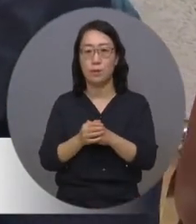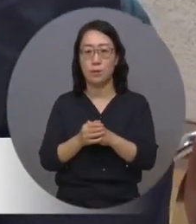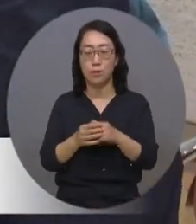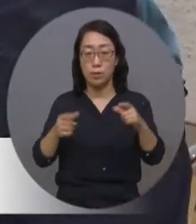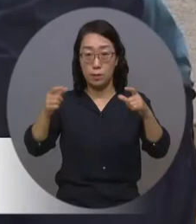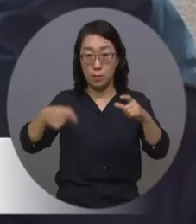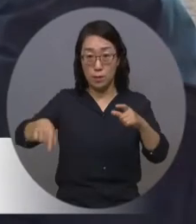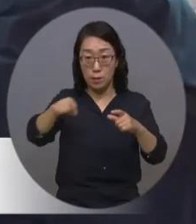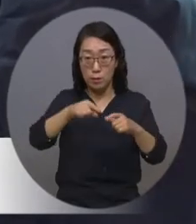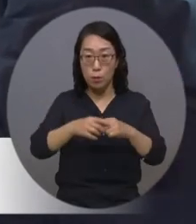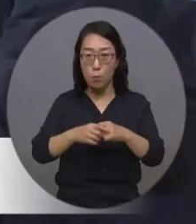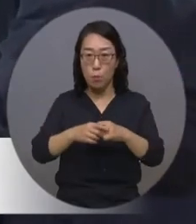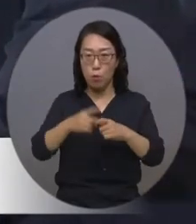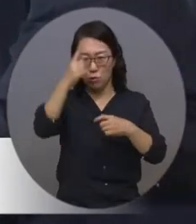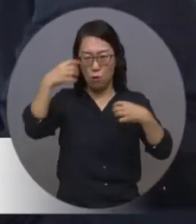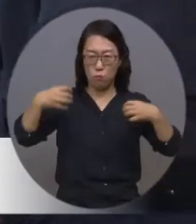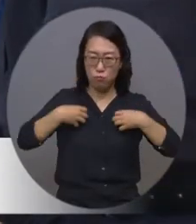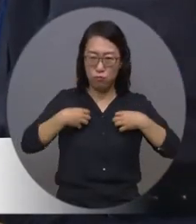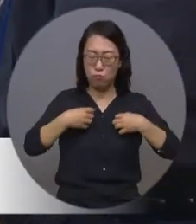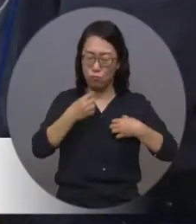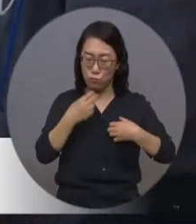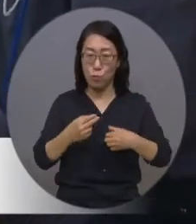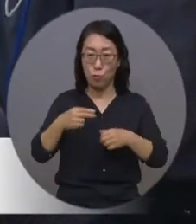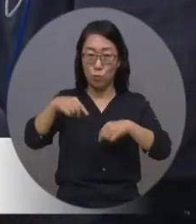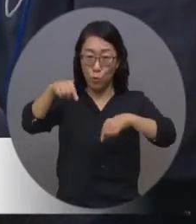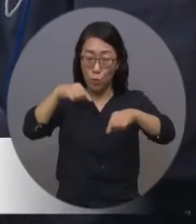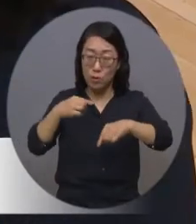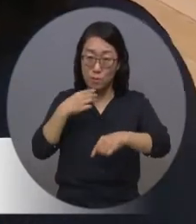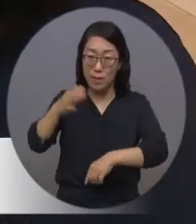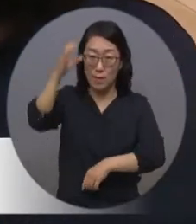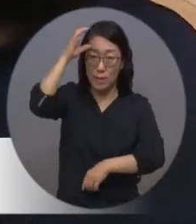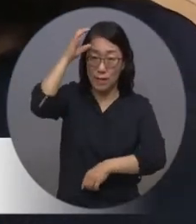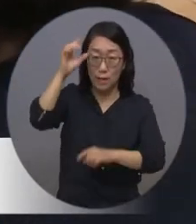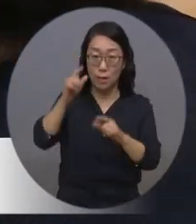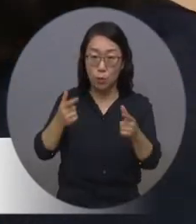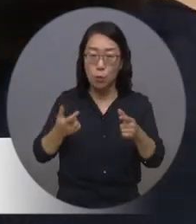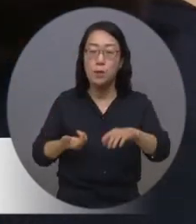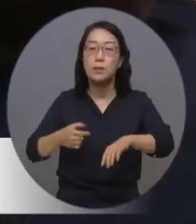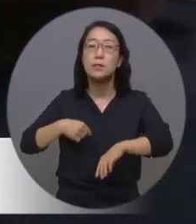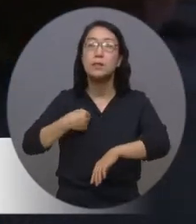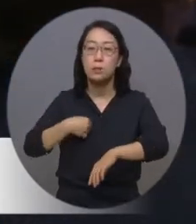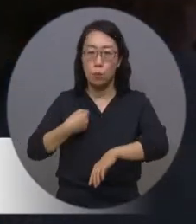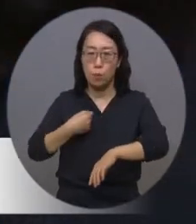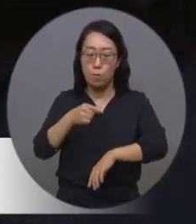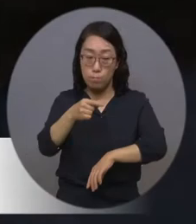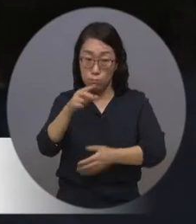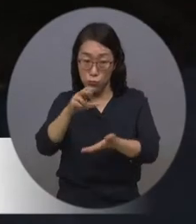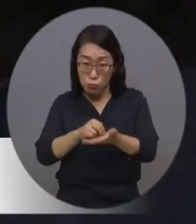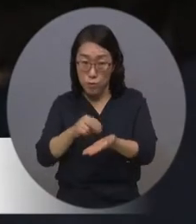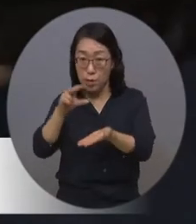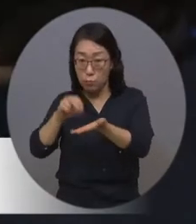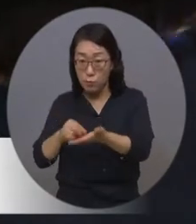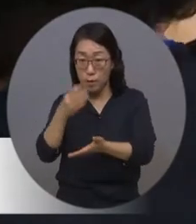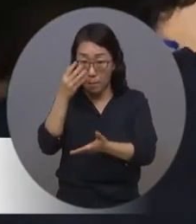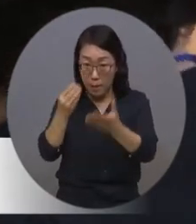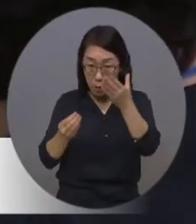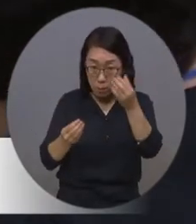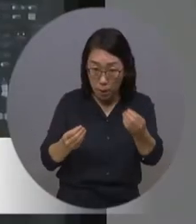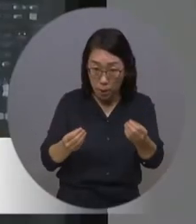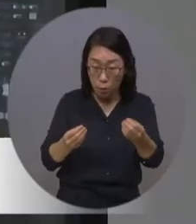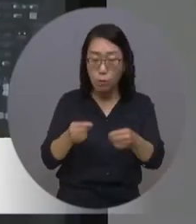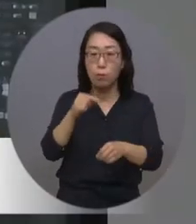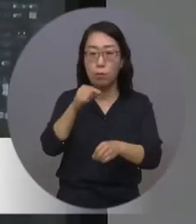관의 힘이 전적이 아니라 주민들 스스로가 이 문제를 파악한다는 것, 그리고 문제